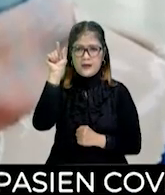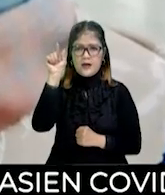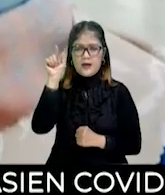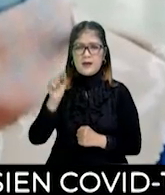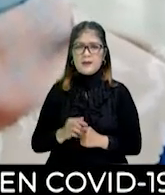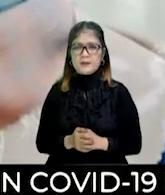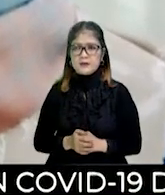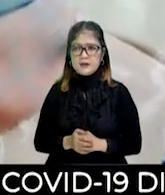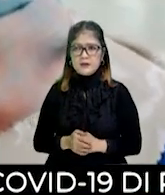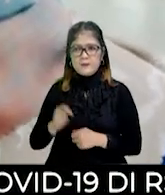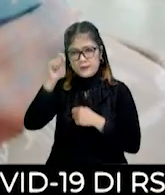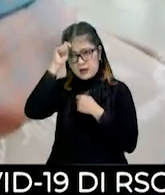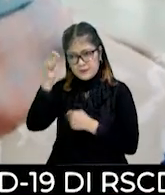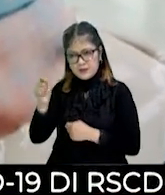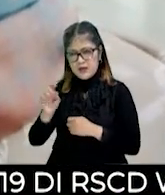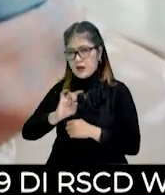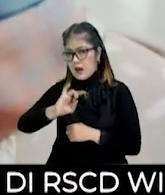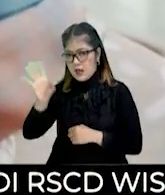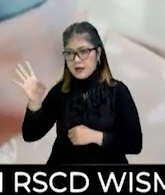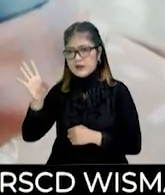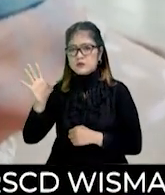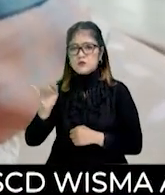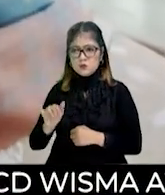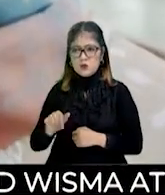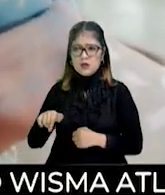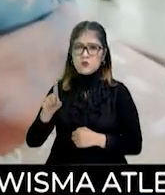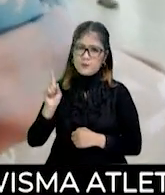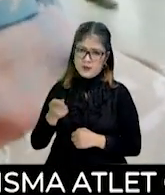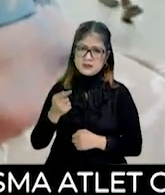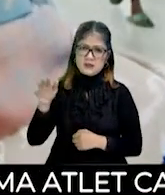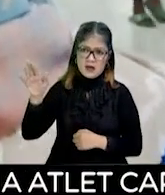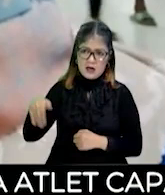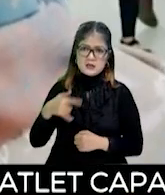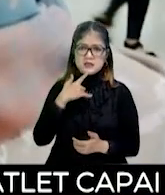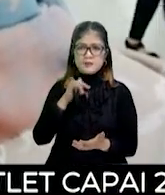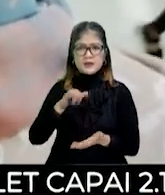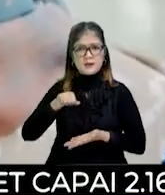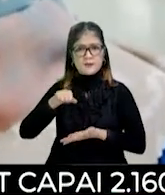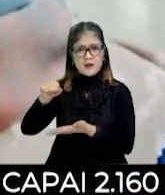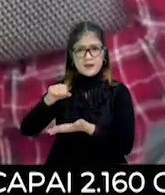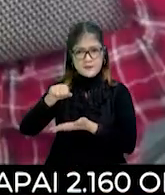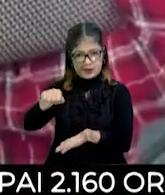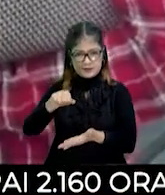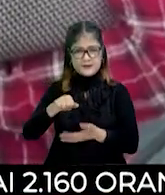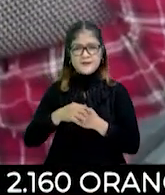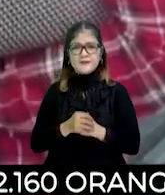tentunya apresiasi-apresiasi lainnya itu juga pasti akan ada reward-reward kecil ya dari perusahaan yang akan bisa kita berikan.